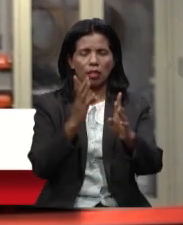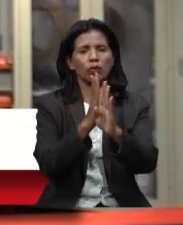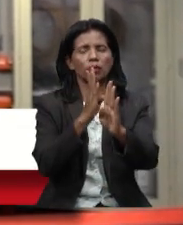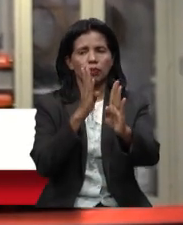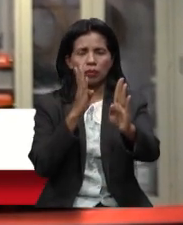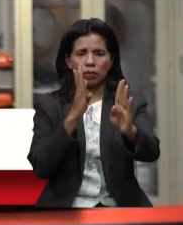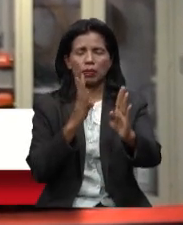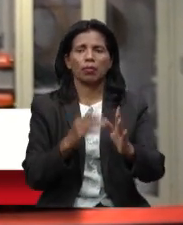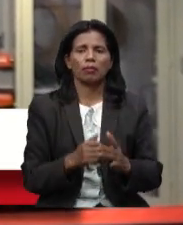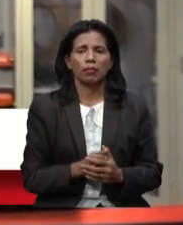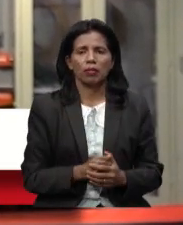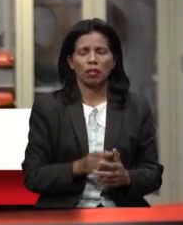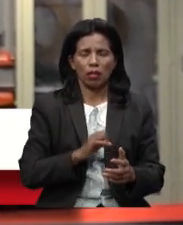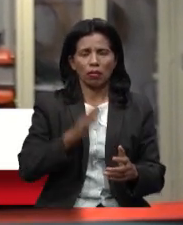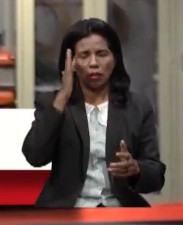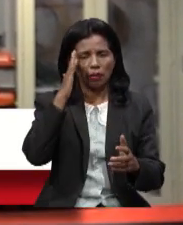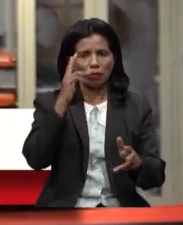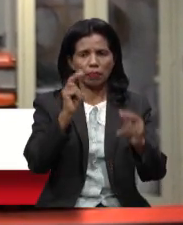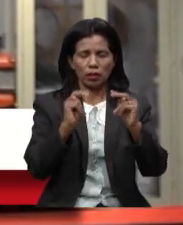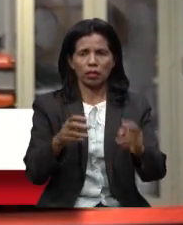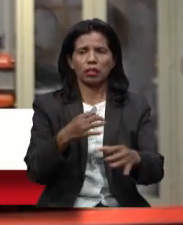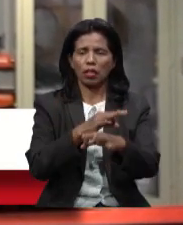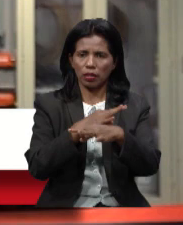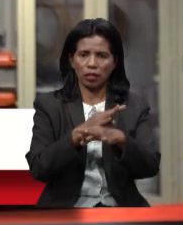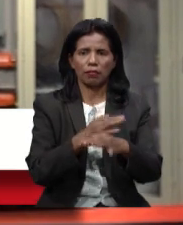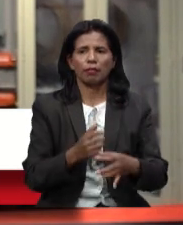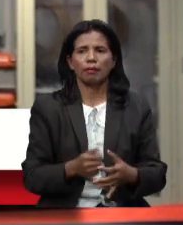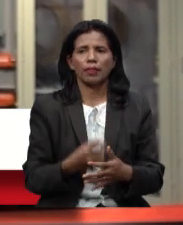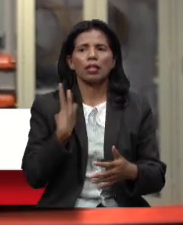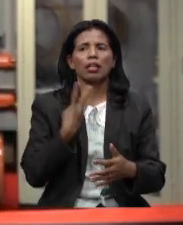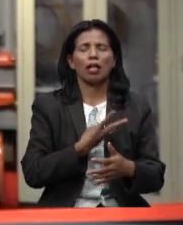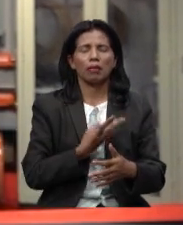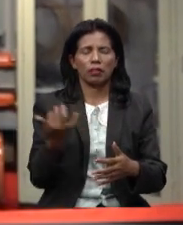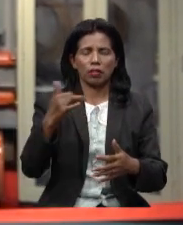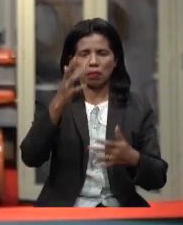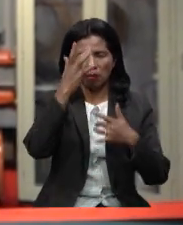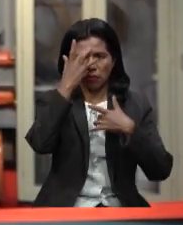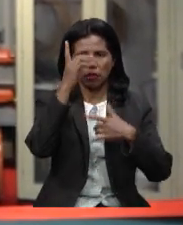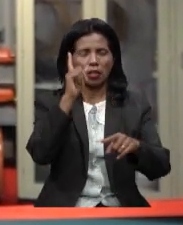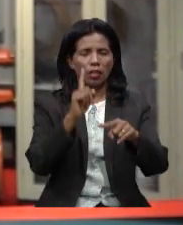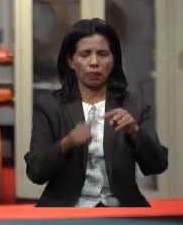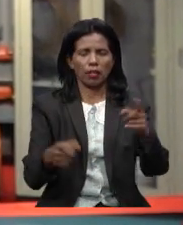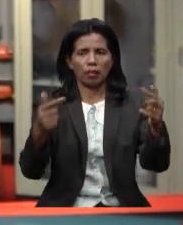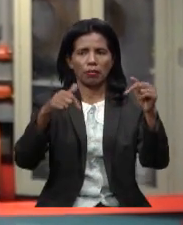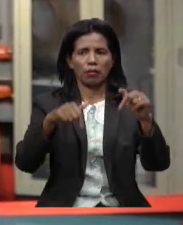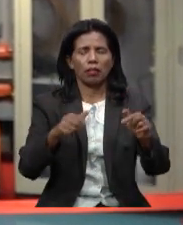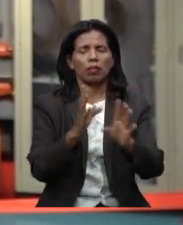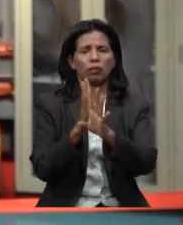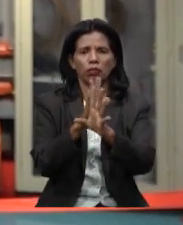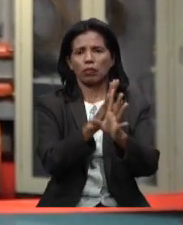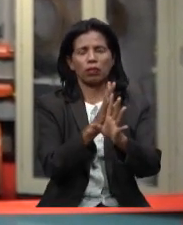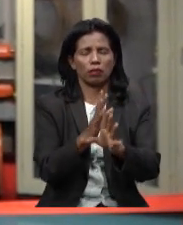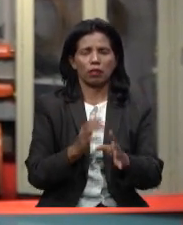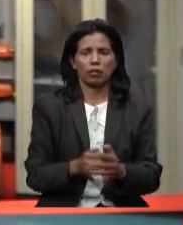maka haoning presija hadia pra Ami sira ne be moras ne la bele mai ne an san duru malo be